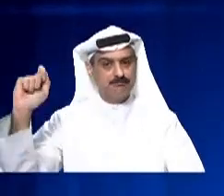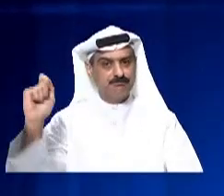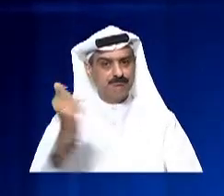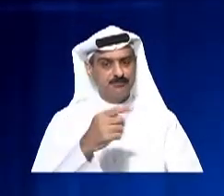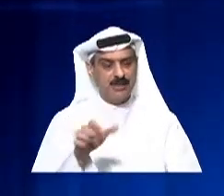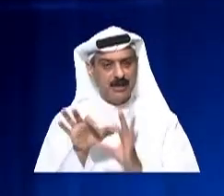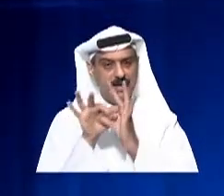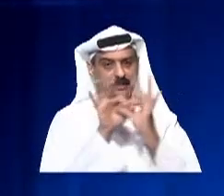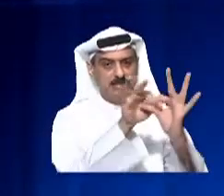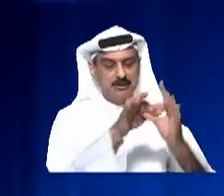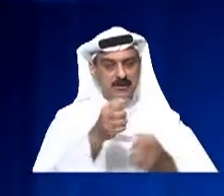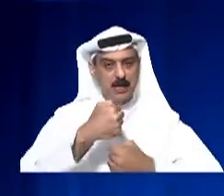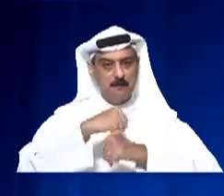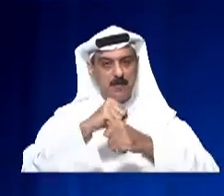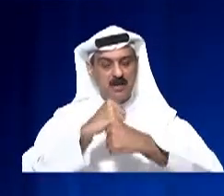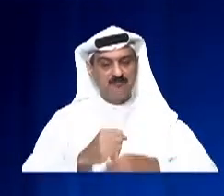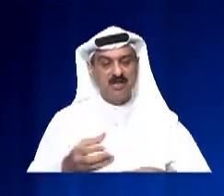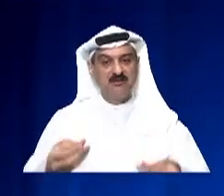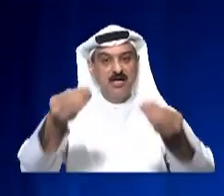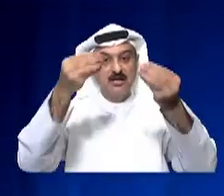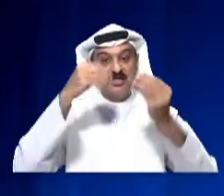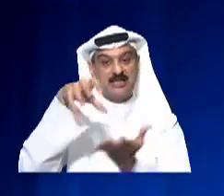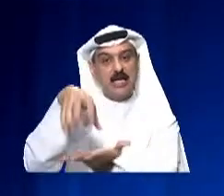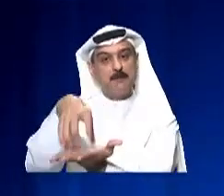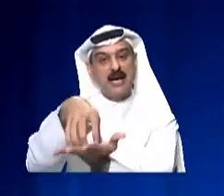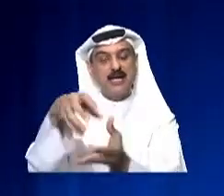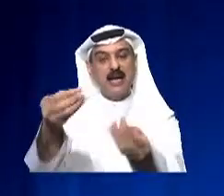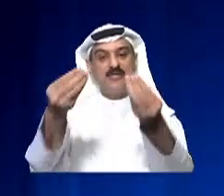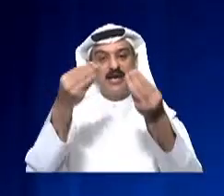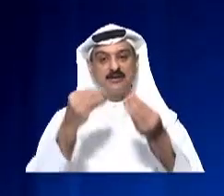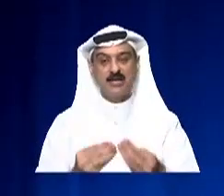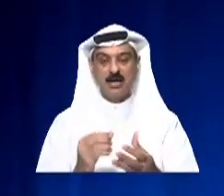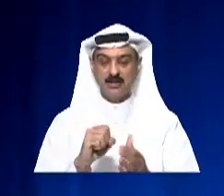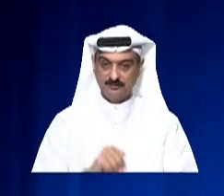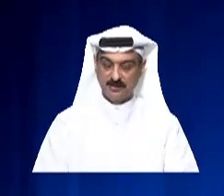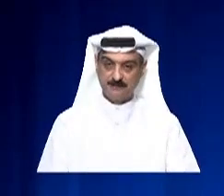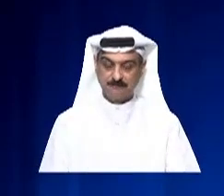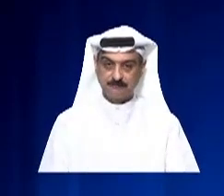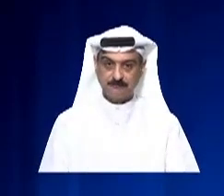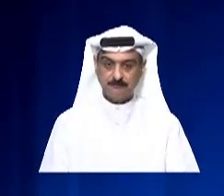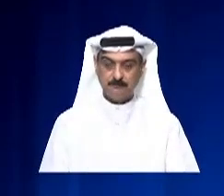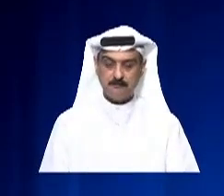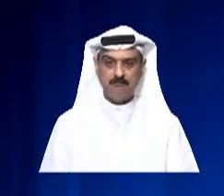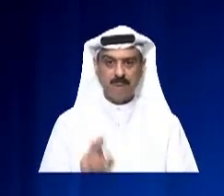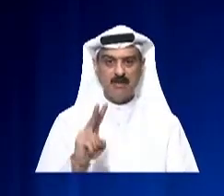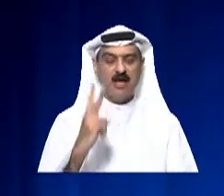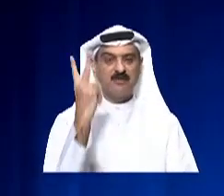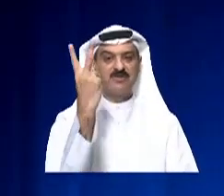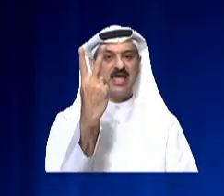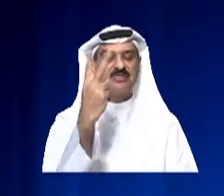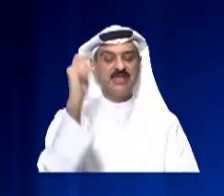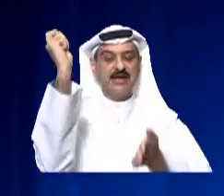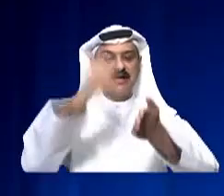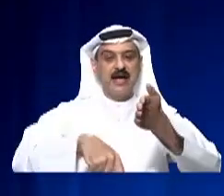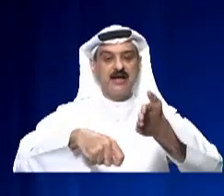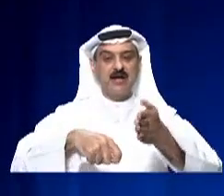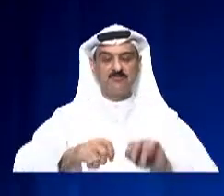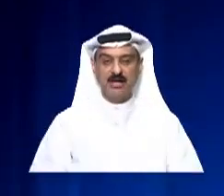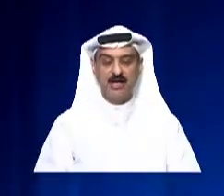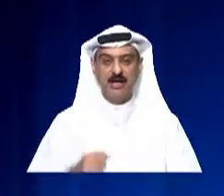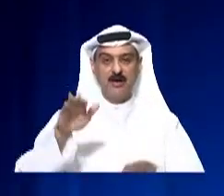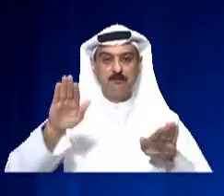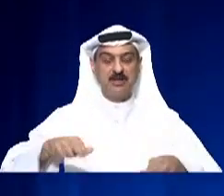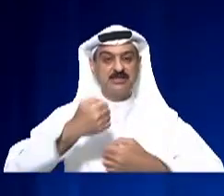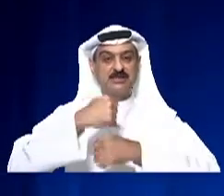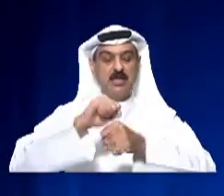مع بلدية الكويت لاستلام المواقع المخصصة لصالحهم بموجب قراري المجلس البلدي